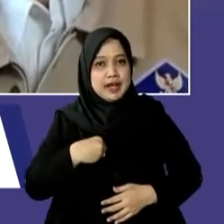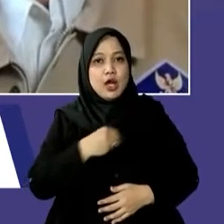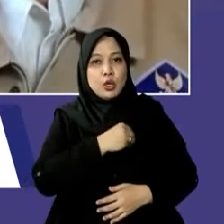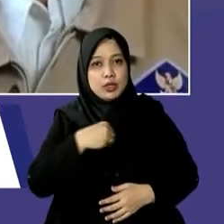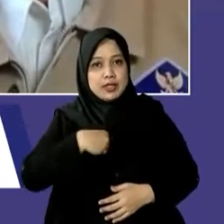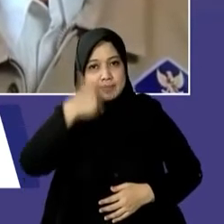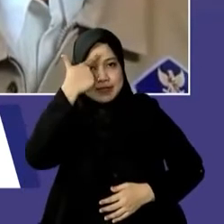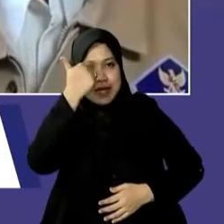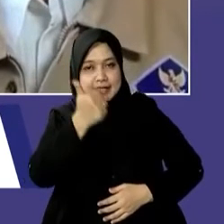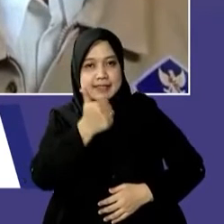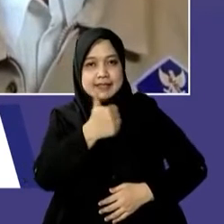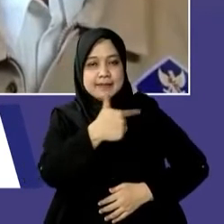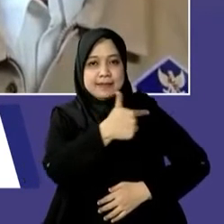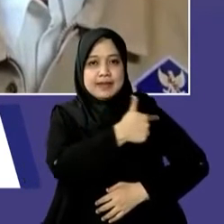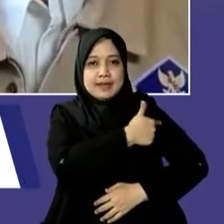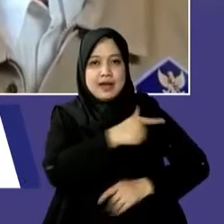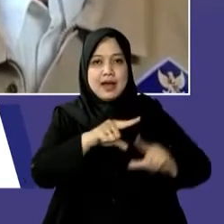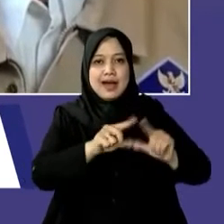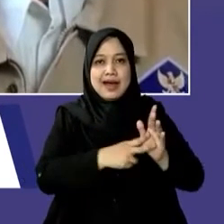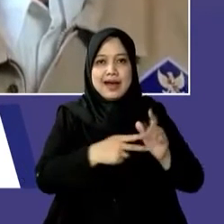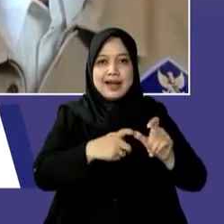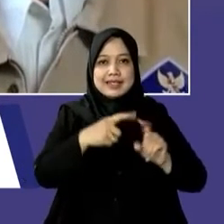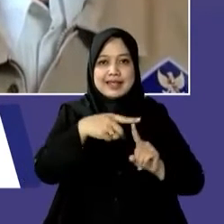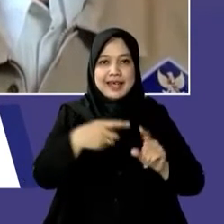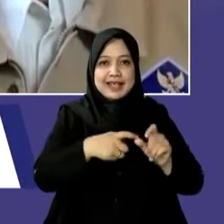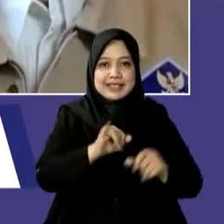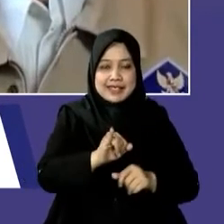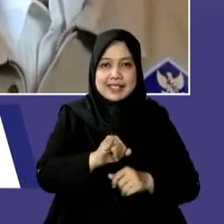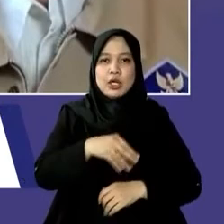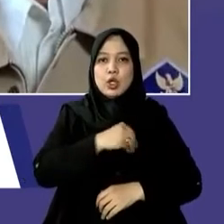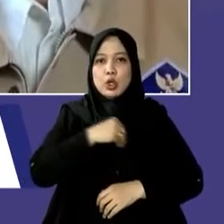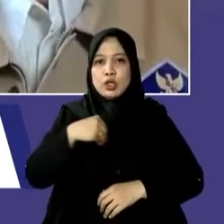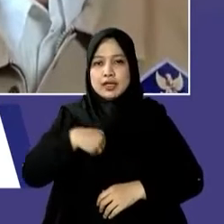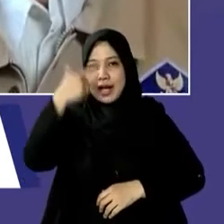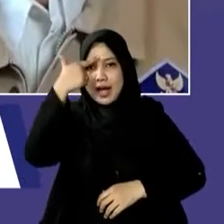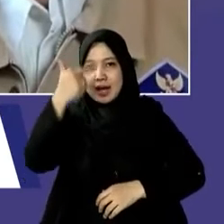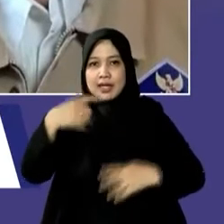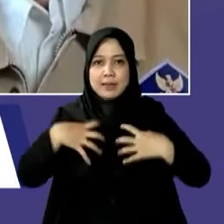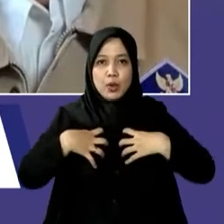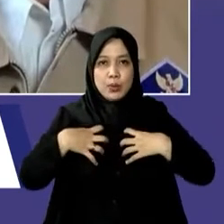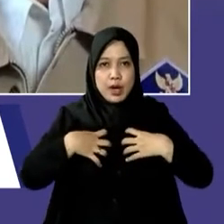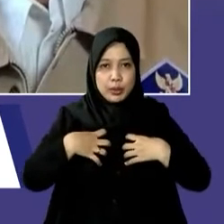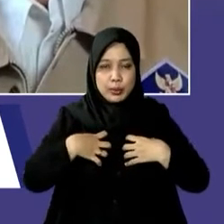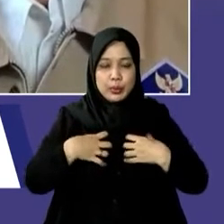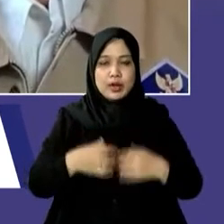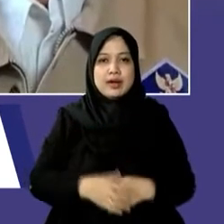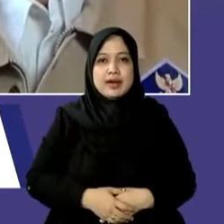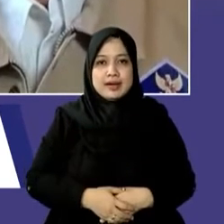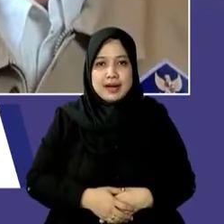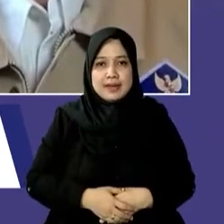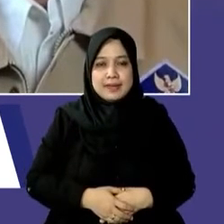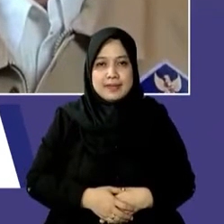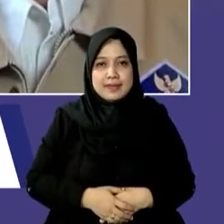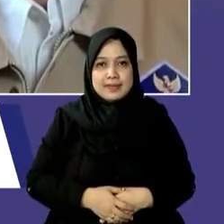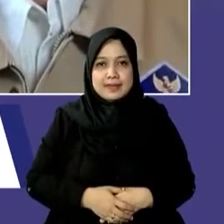anastesi paru Tapi itu semua juga biasanya semua setelah 10 bulan ini semua sudah mendedikasikan dirinya